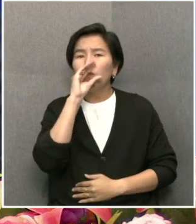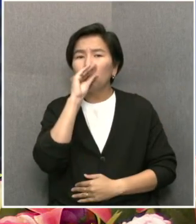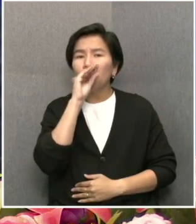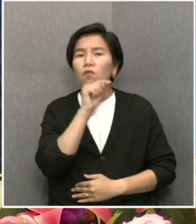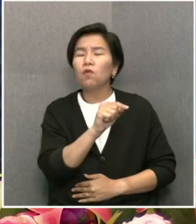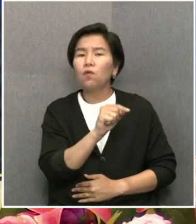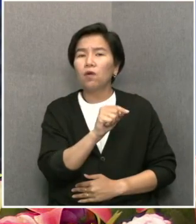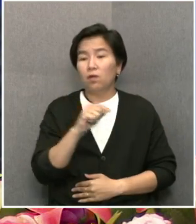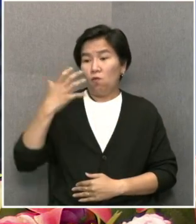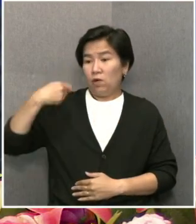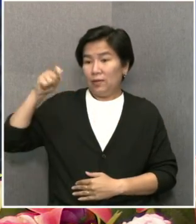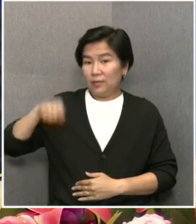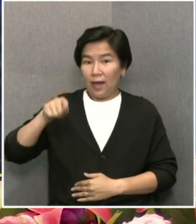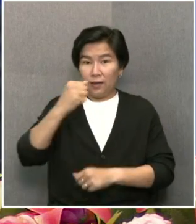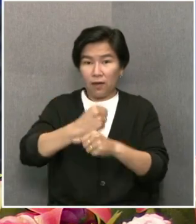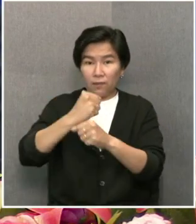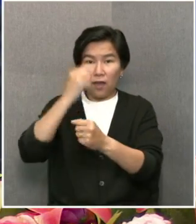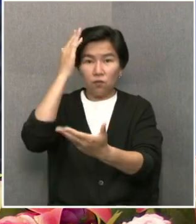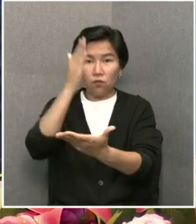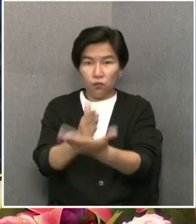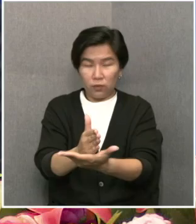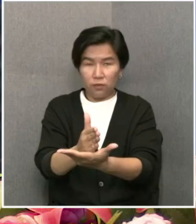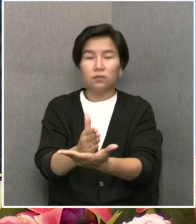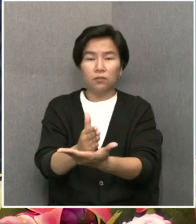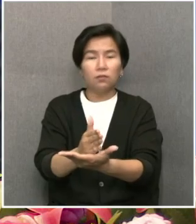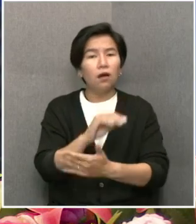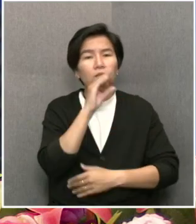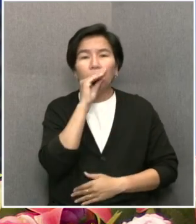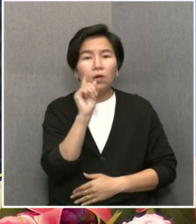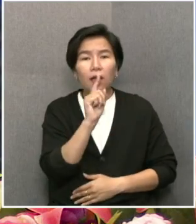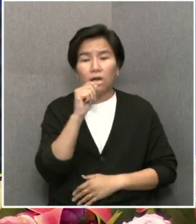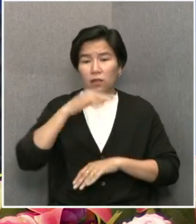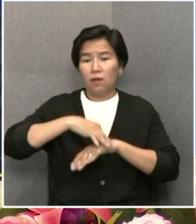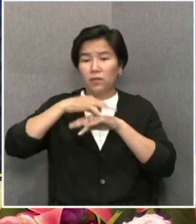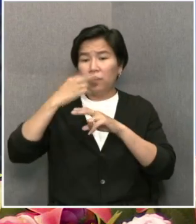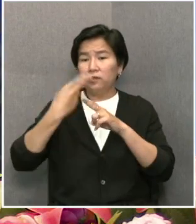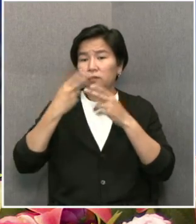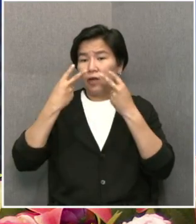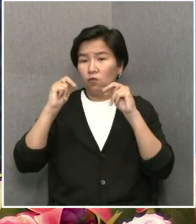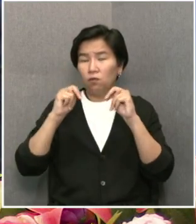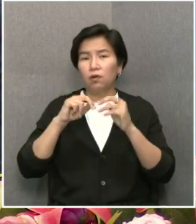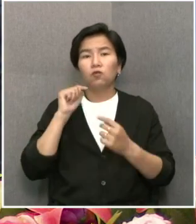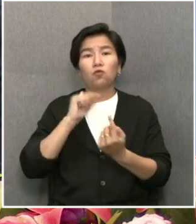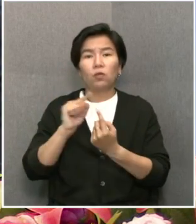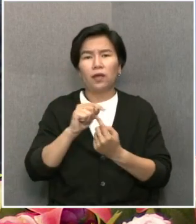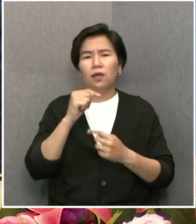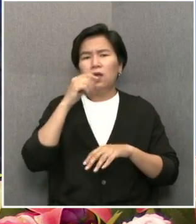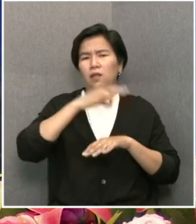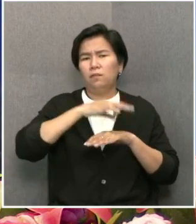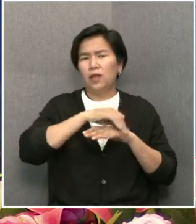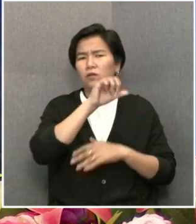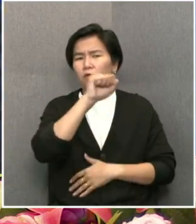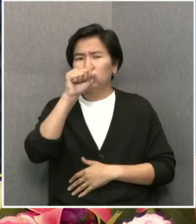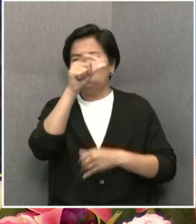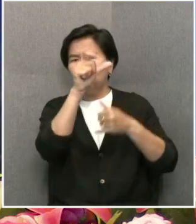หากถูกศาลสั่งให้หยุดปฏิบัติหน้าที่โดยระบุว่าการร้องสสขาดคุณสมบัติหรือมีลักษณะต้องห้าม